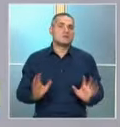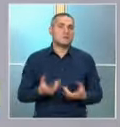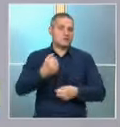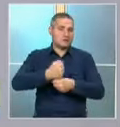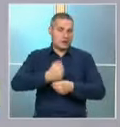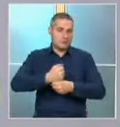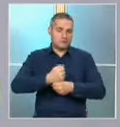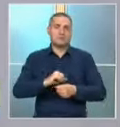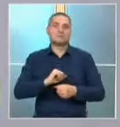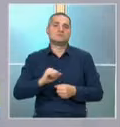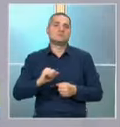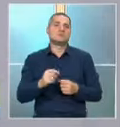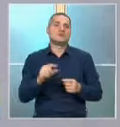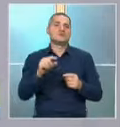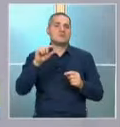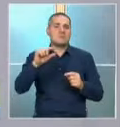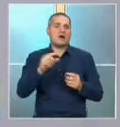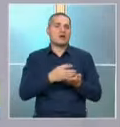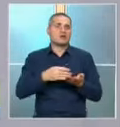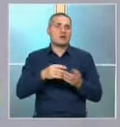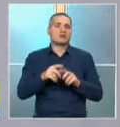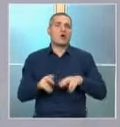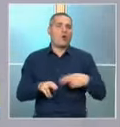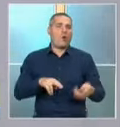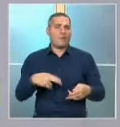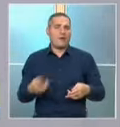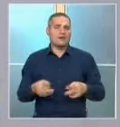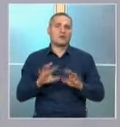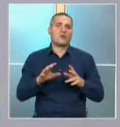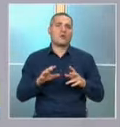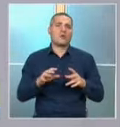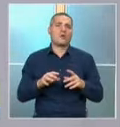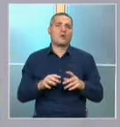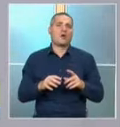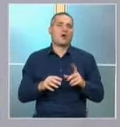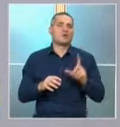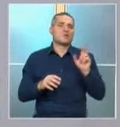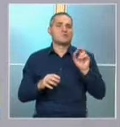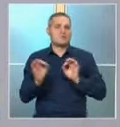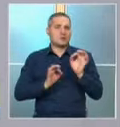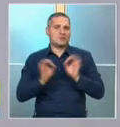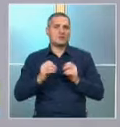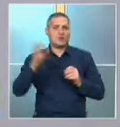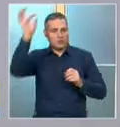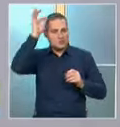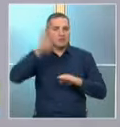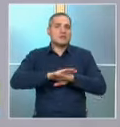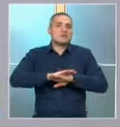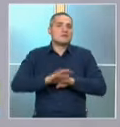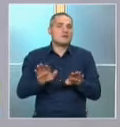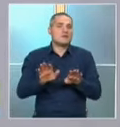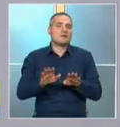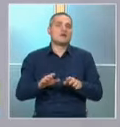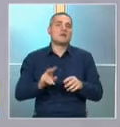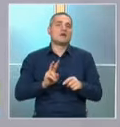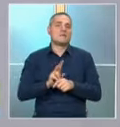започват работа и много малко са тези, които отпадат. Всъщност около 80% от учениците завършват